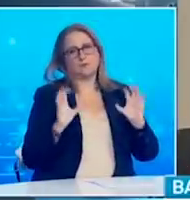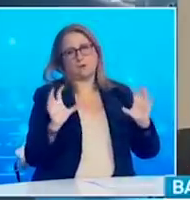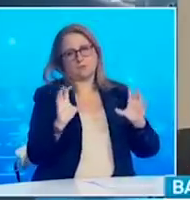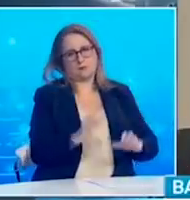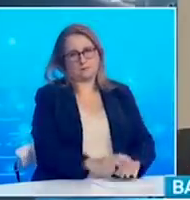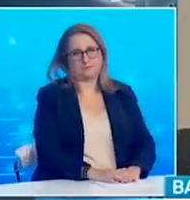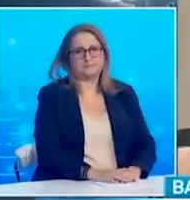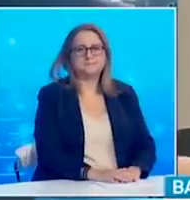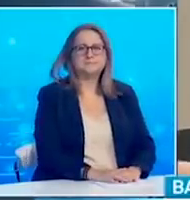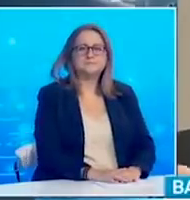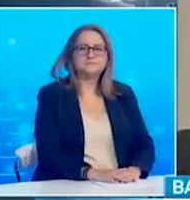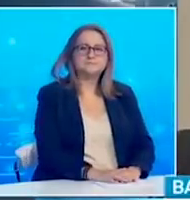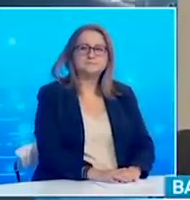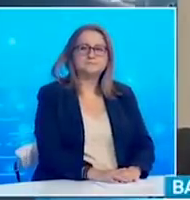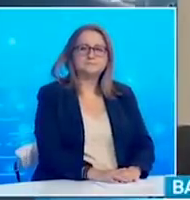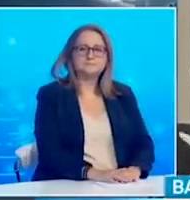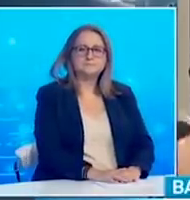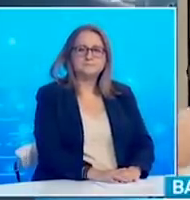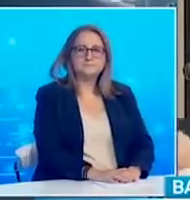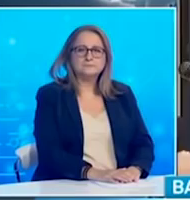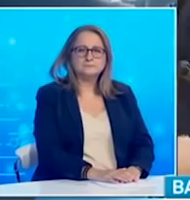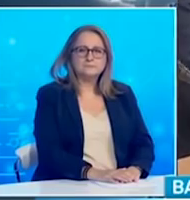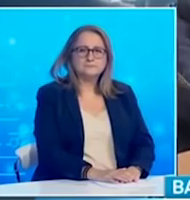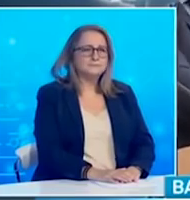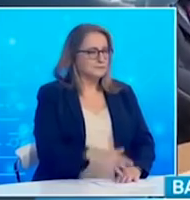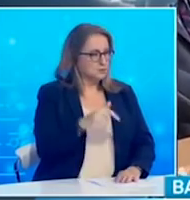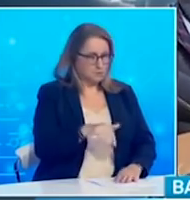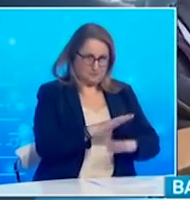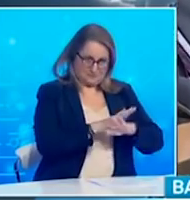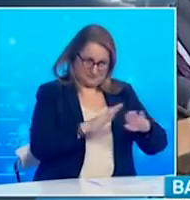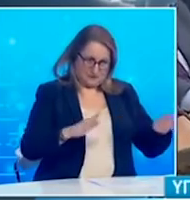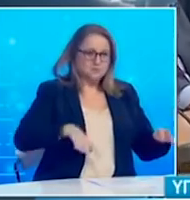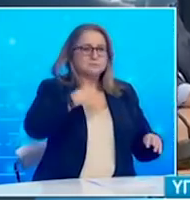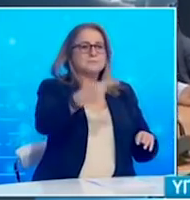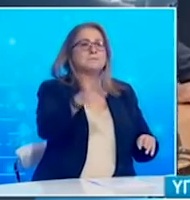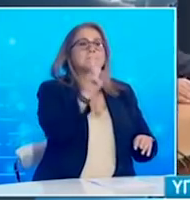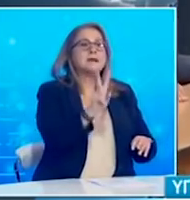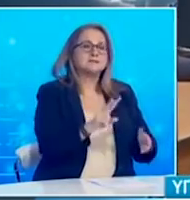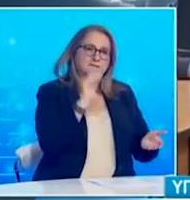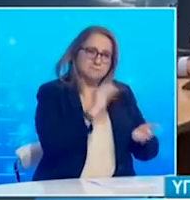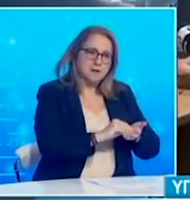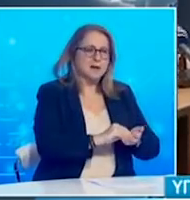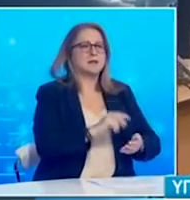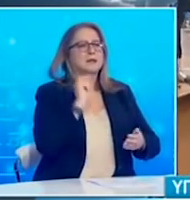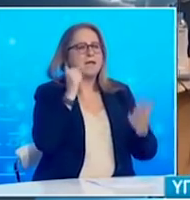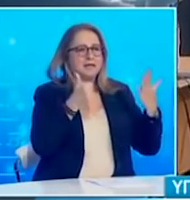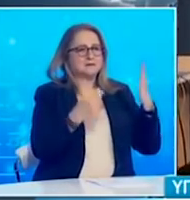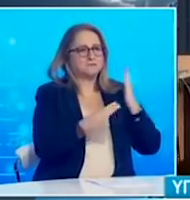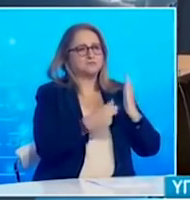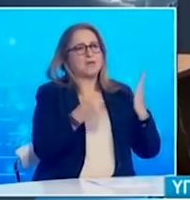θεραπείας. Επόμενη ενημέρωση από το Υπουργείο Υγείας την Παρασκευή 28 Αυγούστου στις 6 το απόγευμα. Σας ευχαριστώ πολύ.